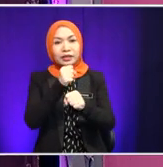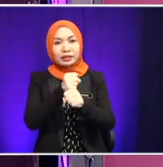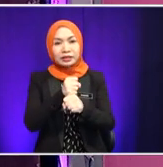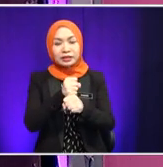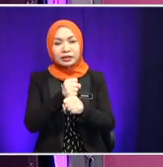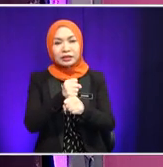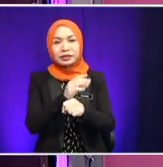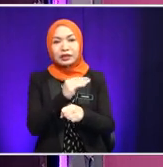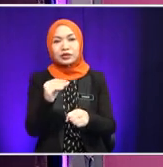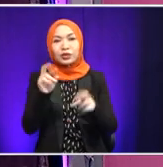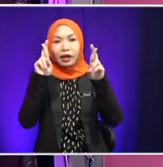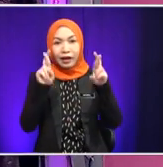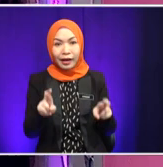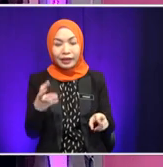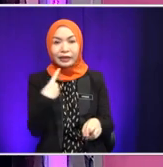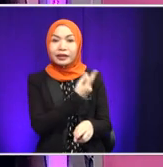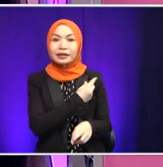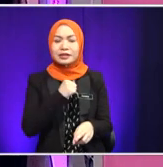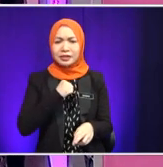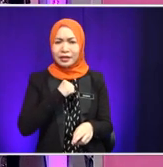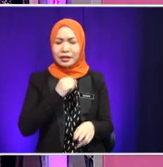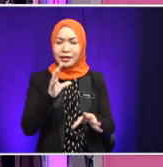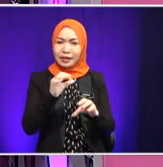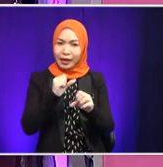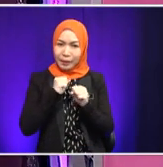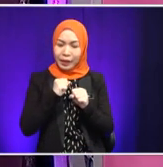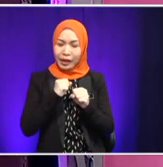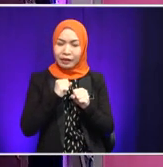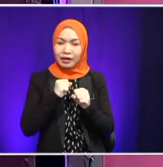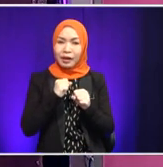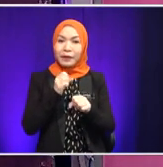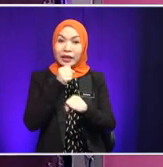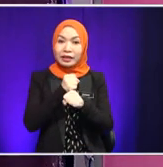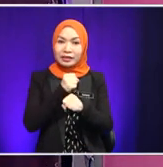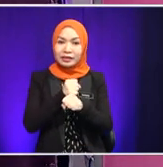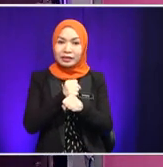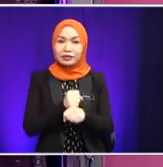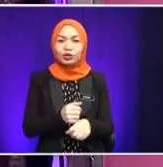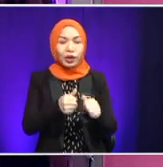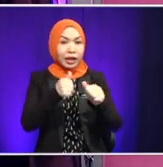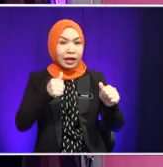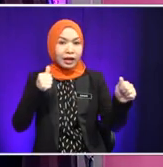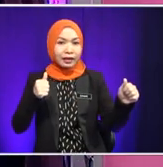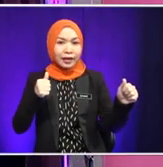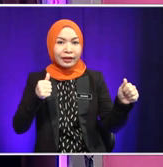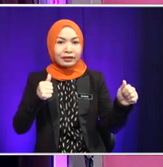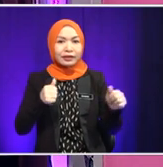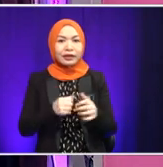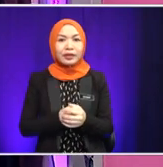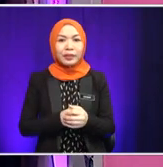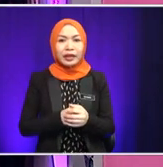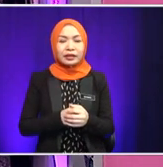untuk mendapat peluang pekerjaan juga ya Jadi ini dapat mengingatkan daripada kemiskinan ataupun pengangguran ya oke peningkatan